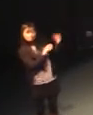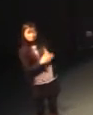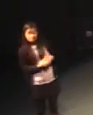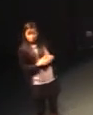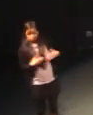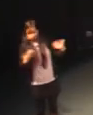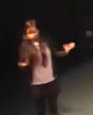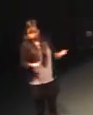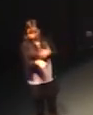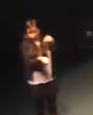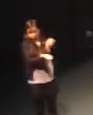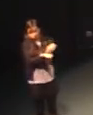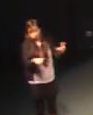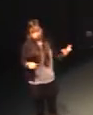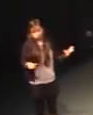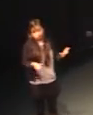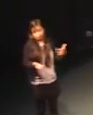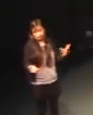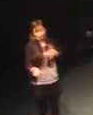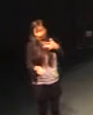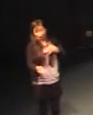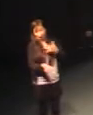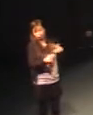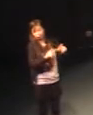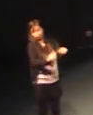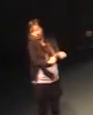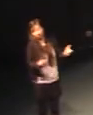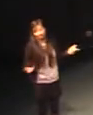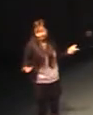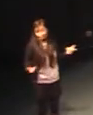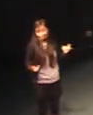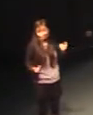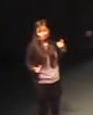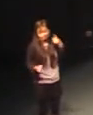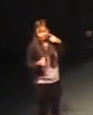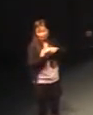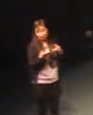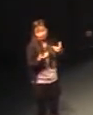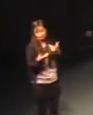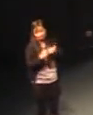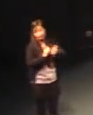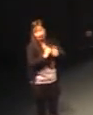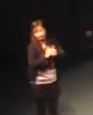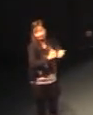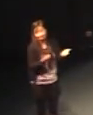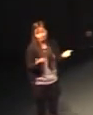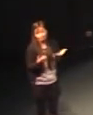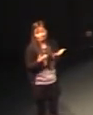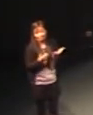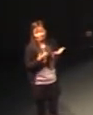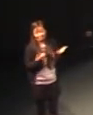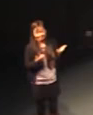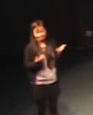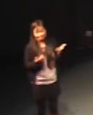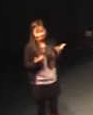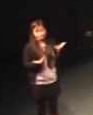qui présentent un intérêt pour faire ce genre d'activités dont camarades mais alors comment je vais faire